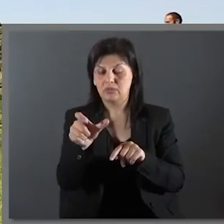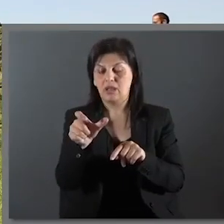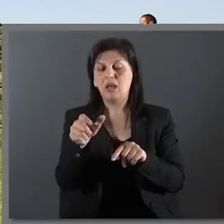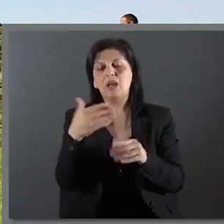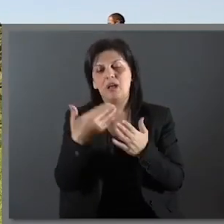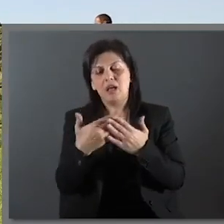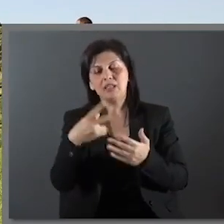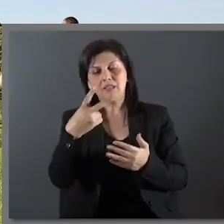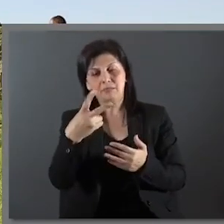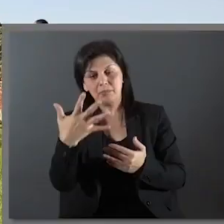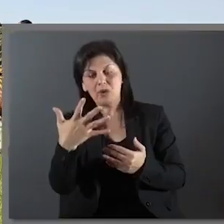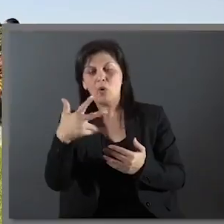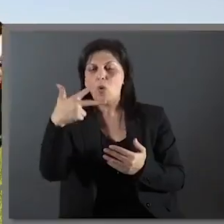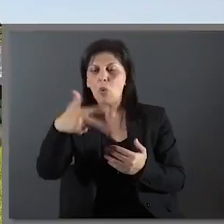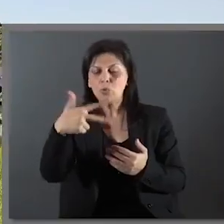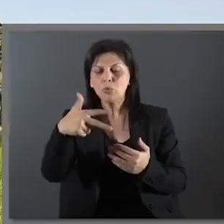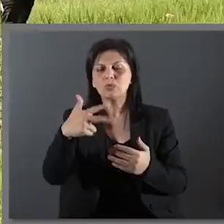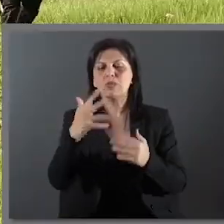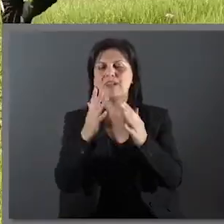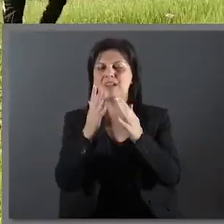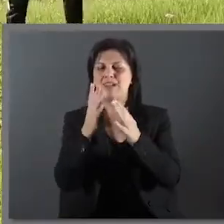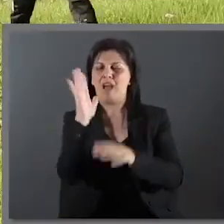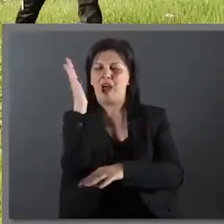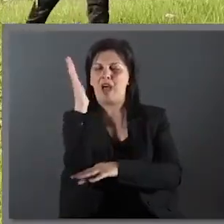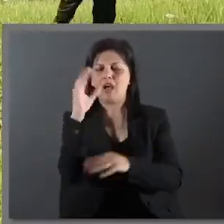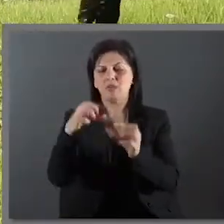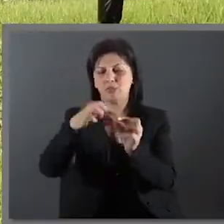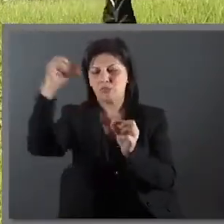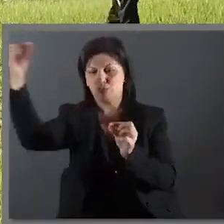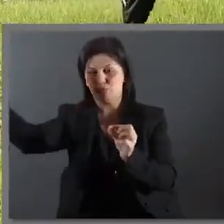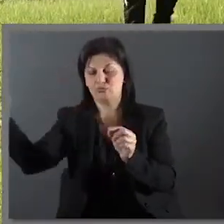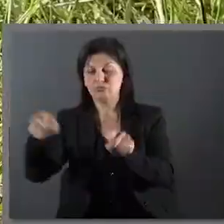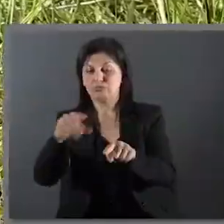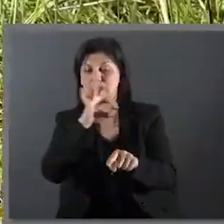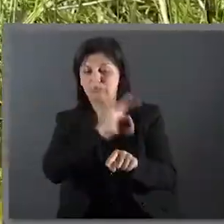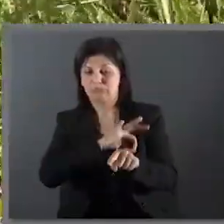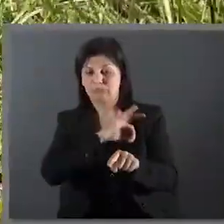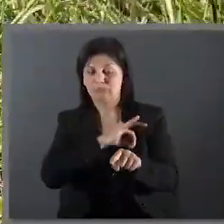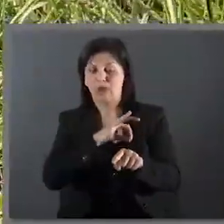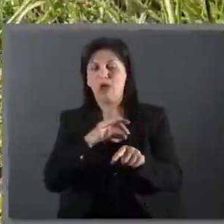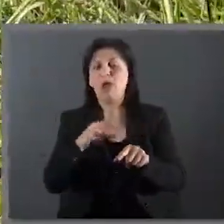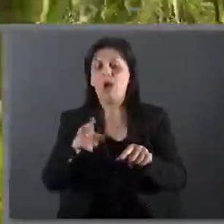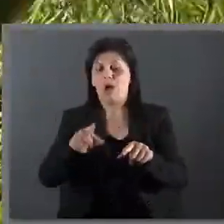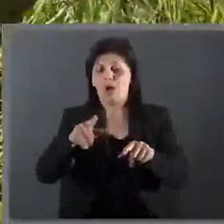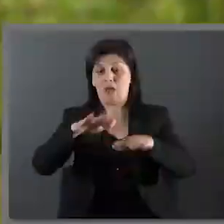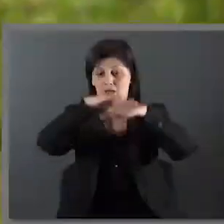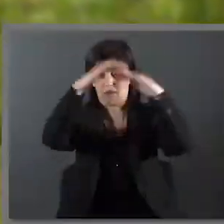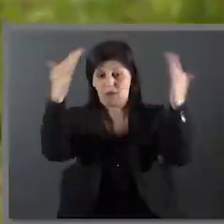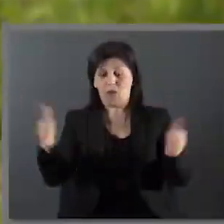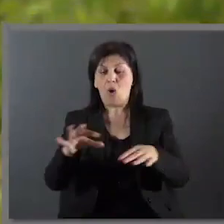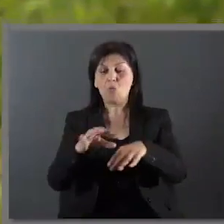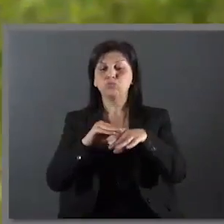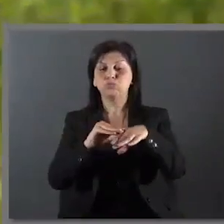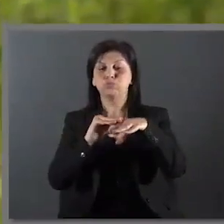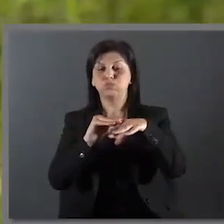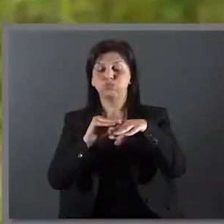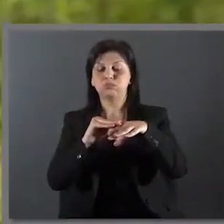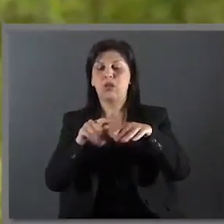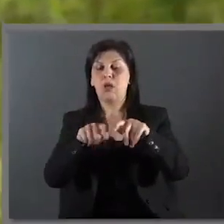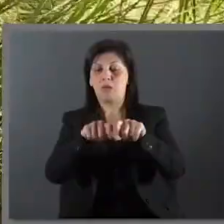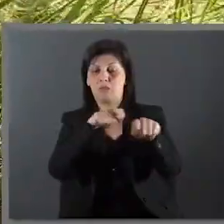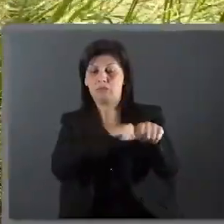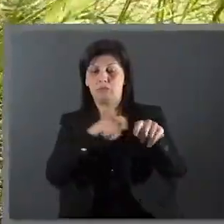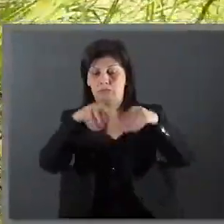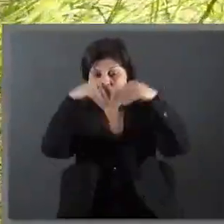qurulması üçün 25-30 çubuqdan istifadə edilirdi. Üzərini qalın keçə ilə örtürdülər. Giriş adətən canıb tərəfdən olurdu